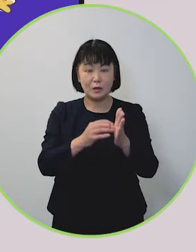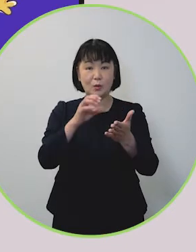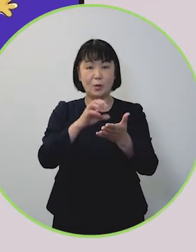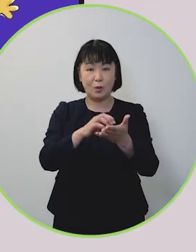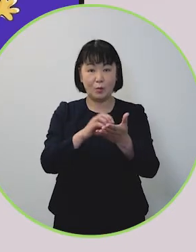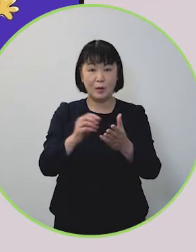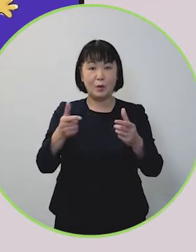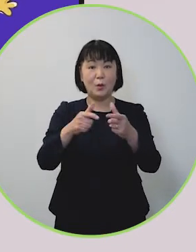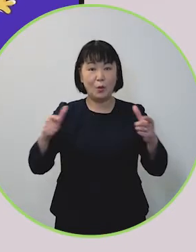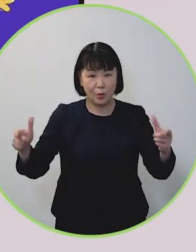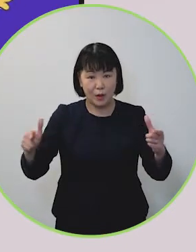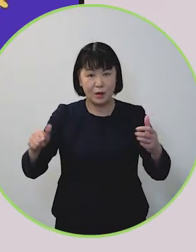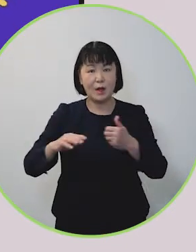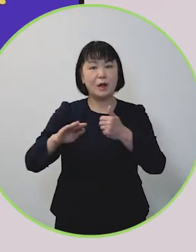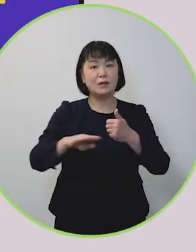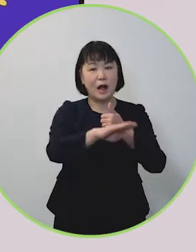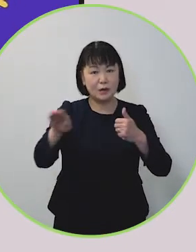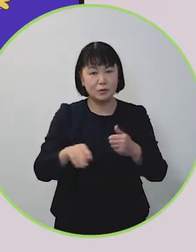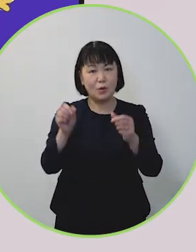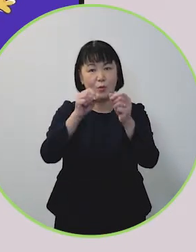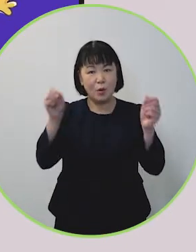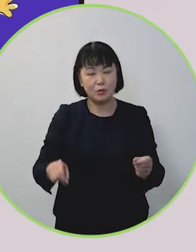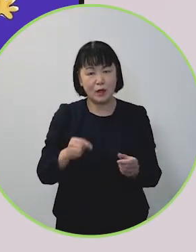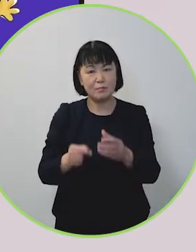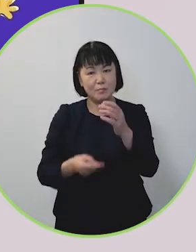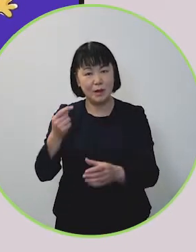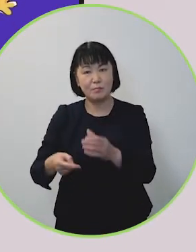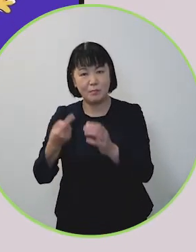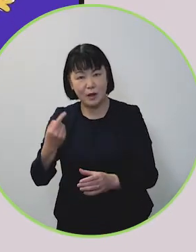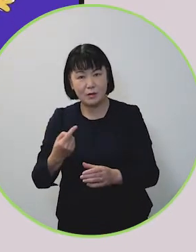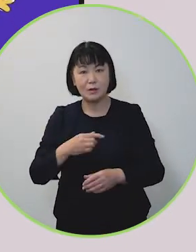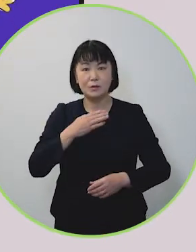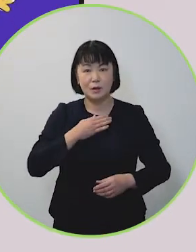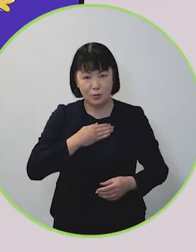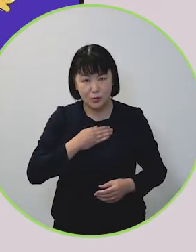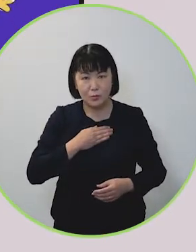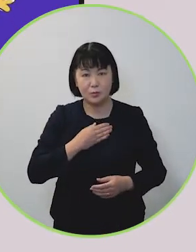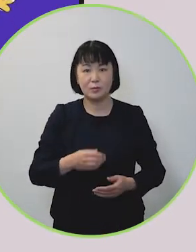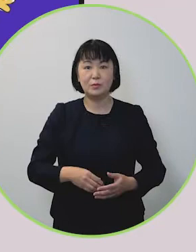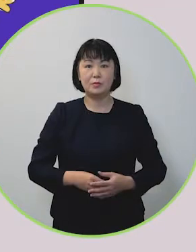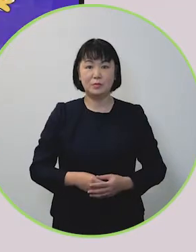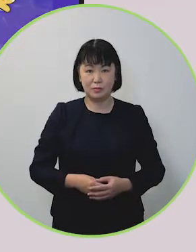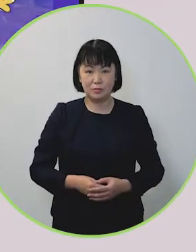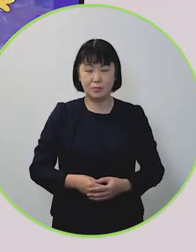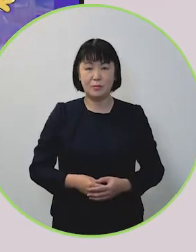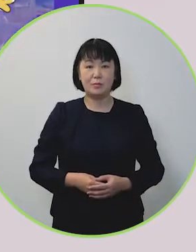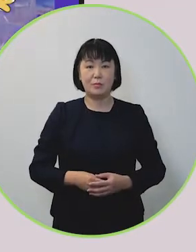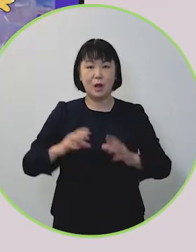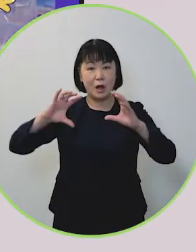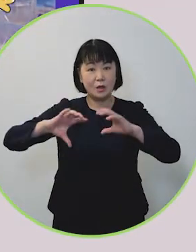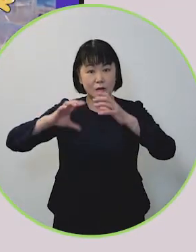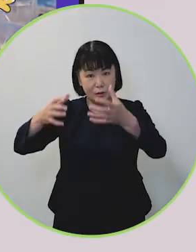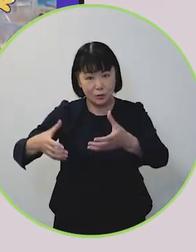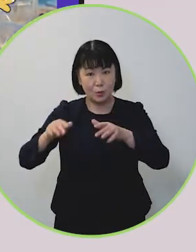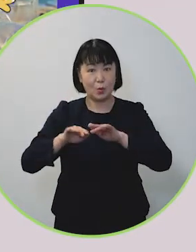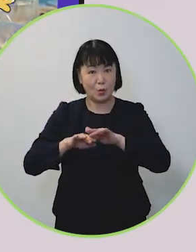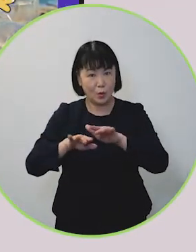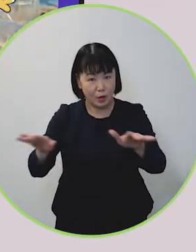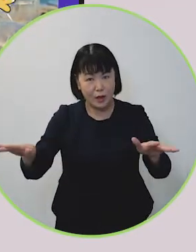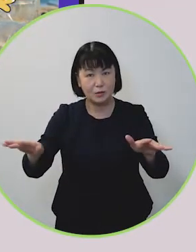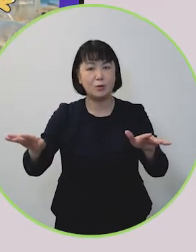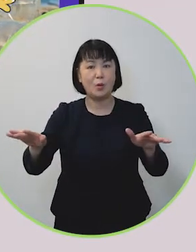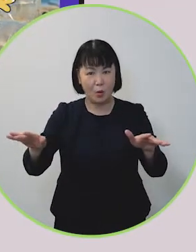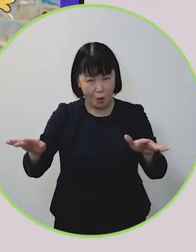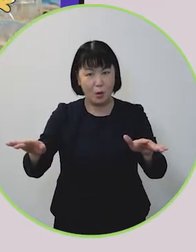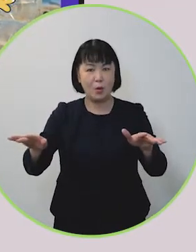プラスチック類をめぐる問題は深刻な環境問題となっているのを知ってる地球環境への影響